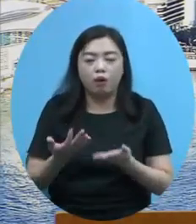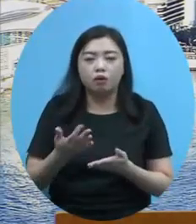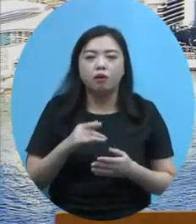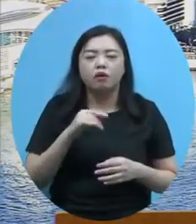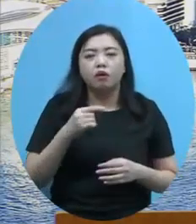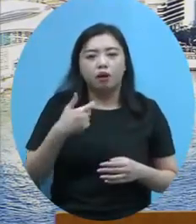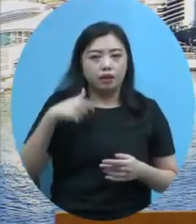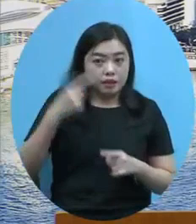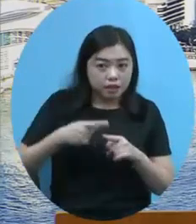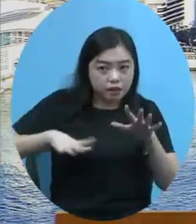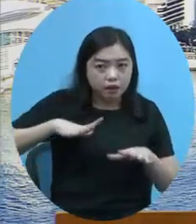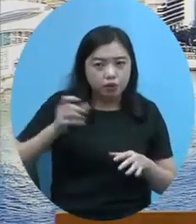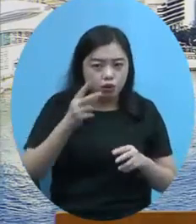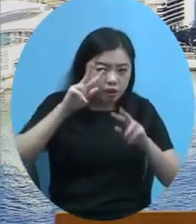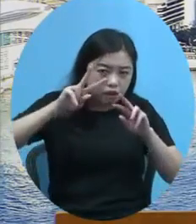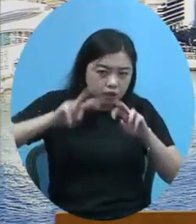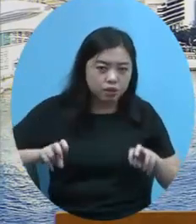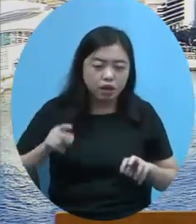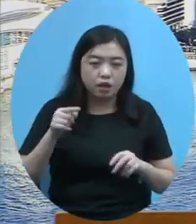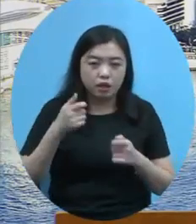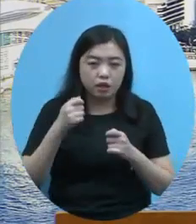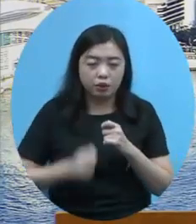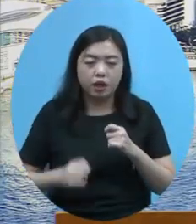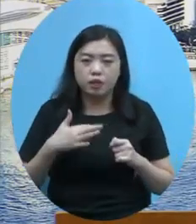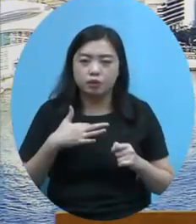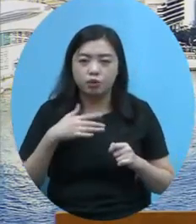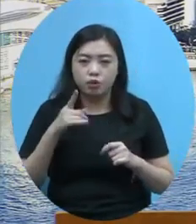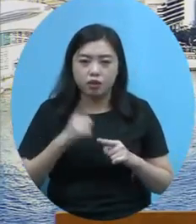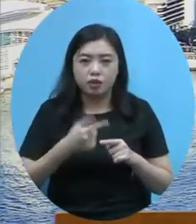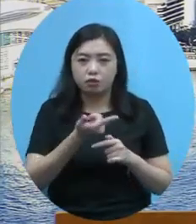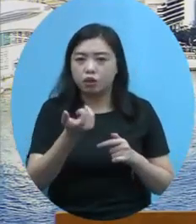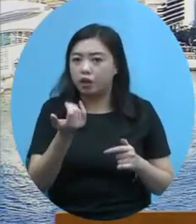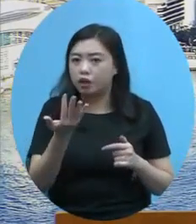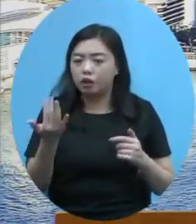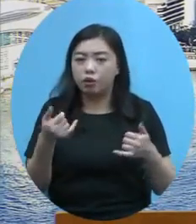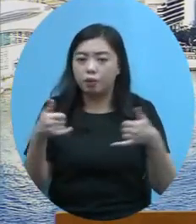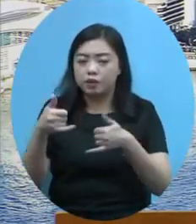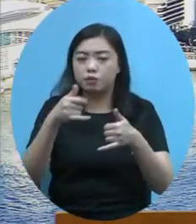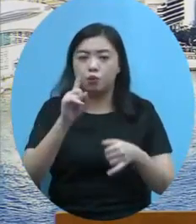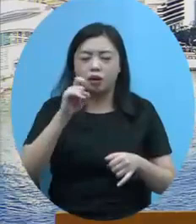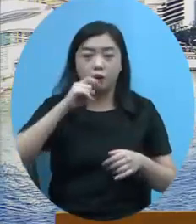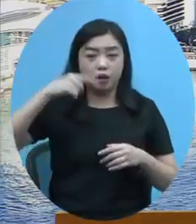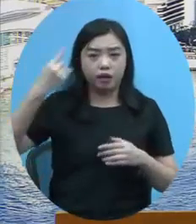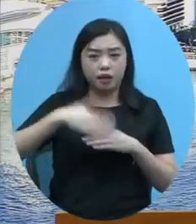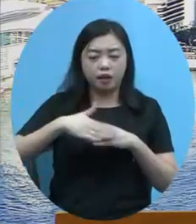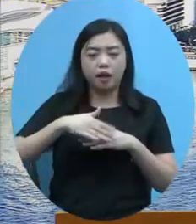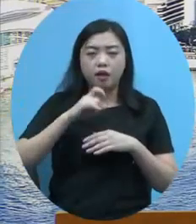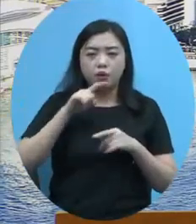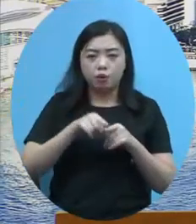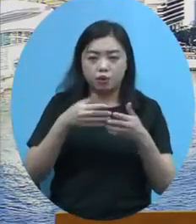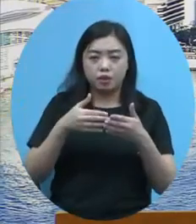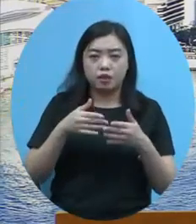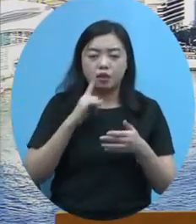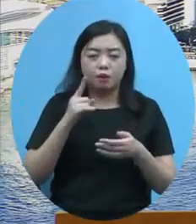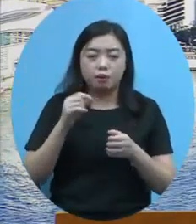即係再進一步調查先至了解得到有幾多人係密切接觸者啊，或者佢哋其他即係身邊嘅同事係有